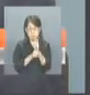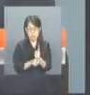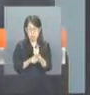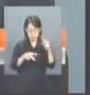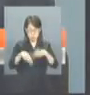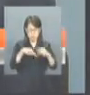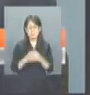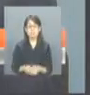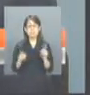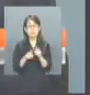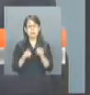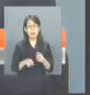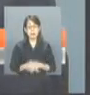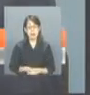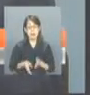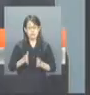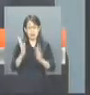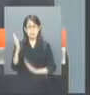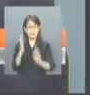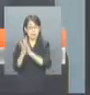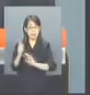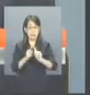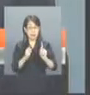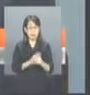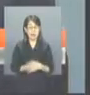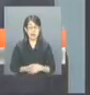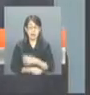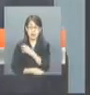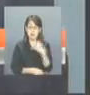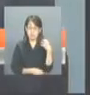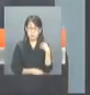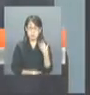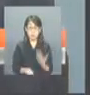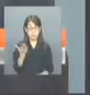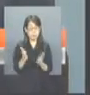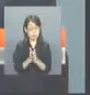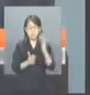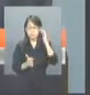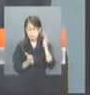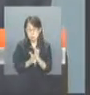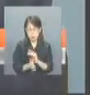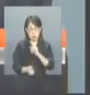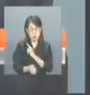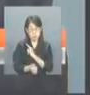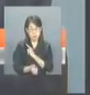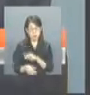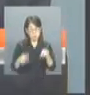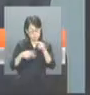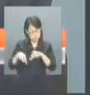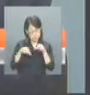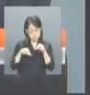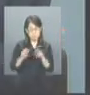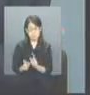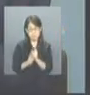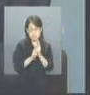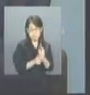ประเทศเจ้าที่ของคณะกรรมการเลือกตั้งและเจ้าที่ตำรวจนะจะกำกับนะฮะแล้วส่งเนี่ยส่งโ